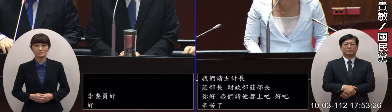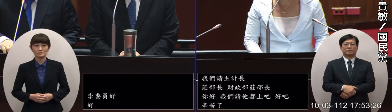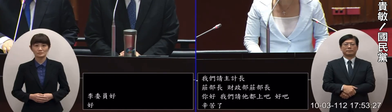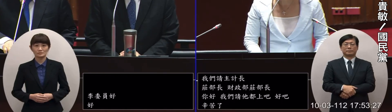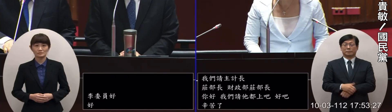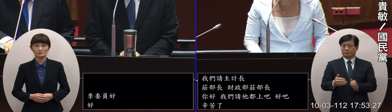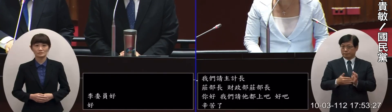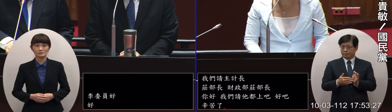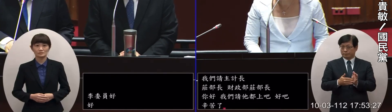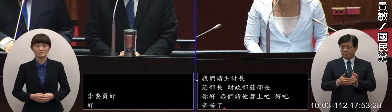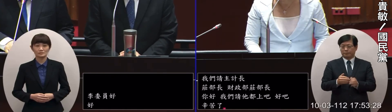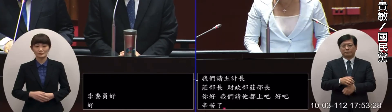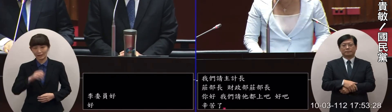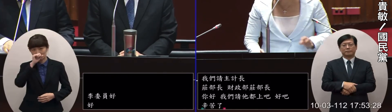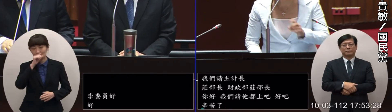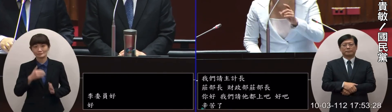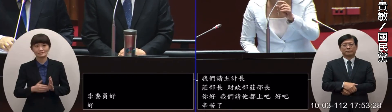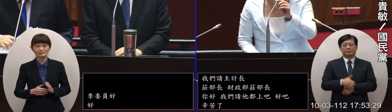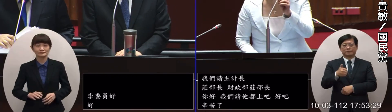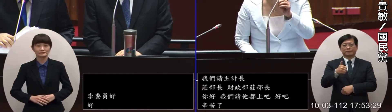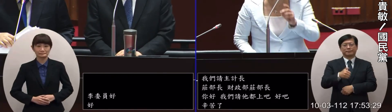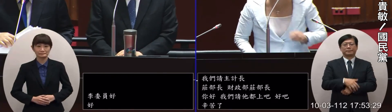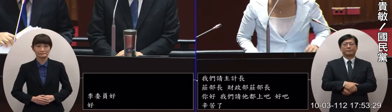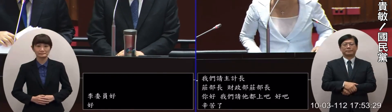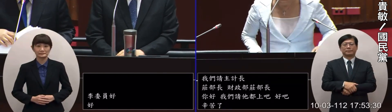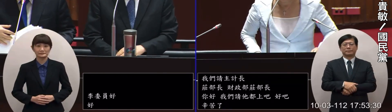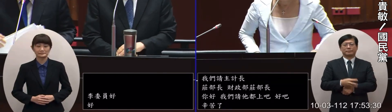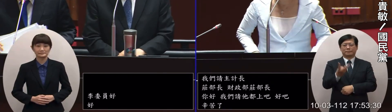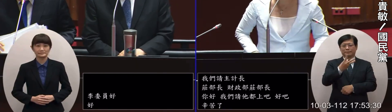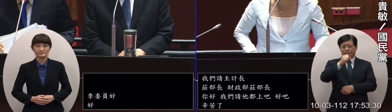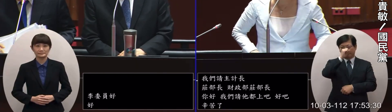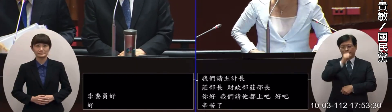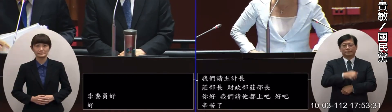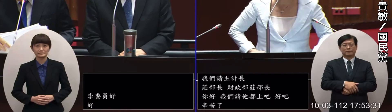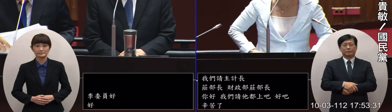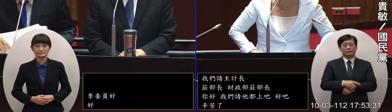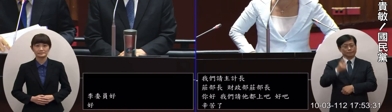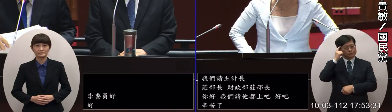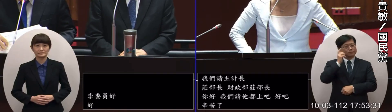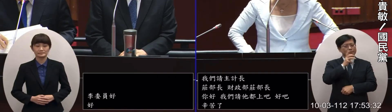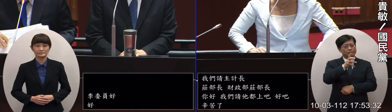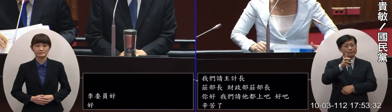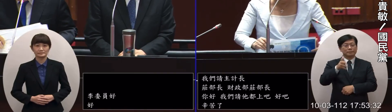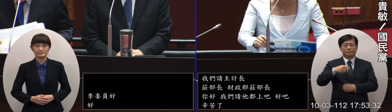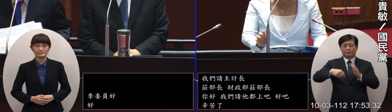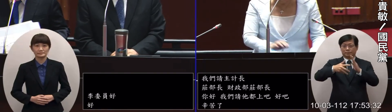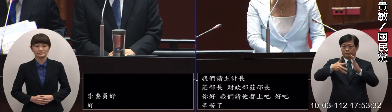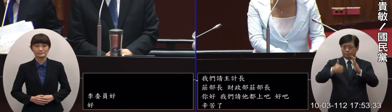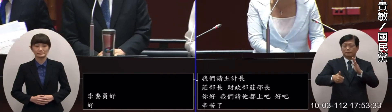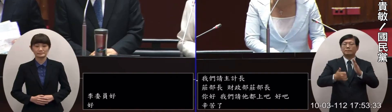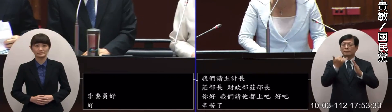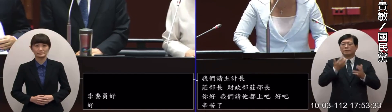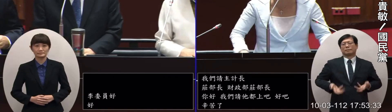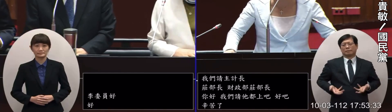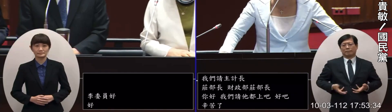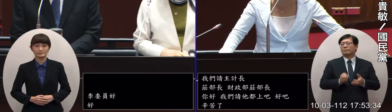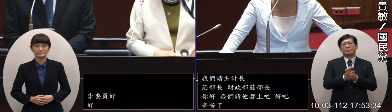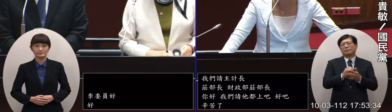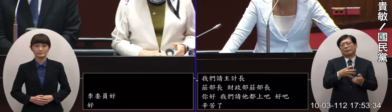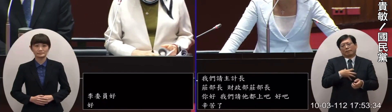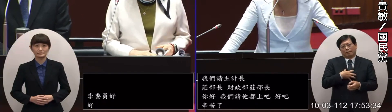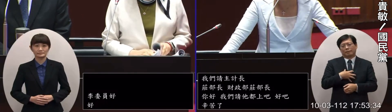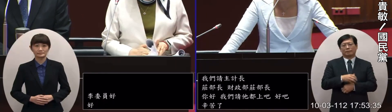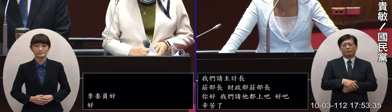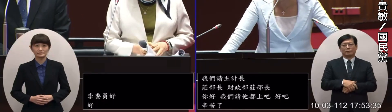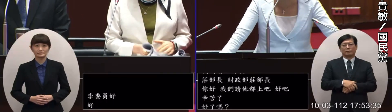好了吗？ 好， 谢谢。三位好。我要请教哈，院长，你可以稍微休息一下，太累了